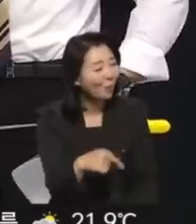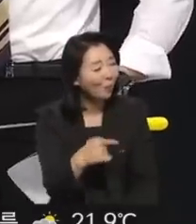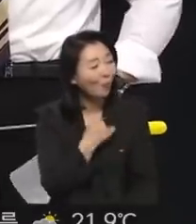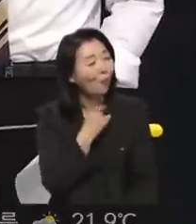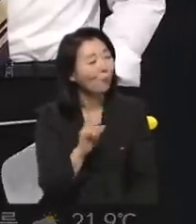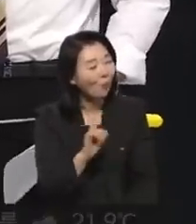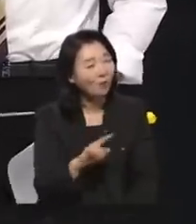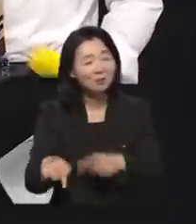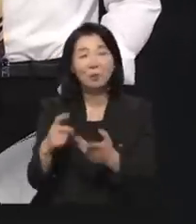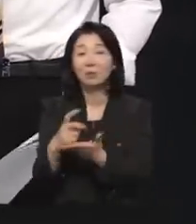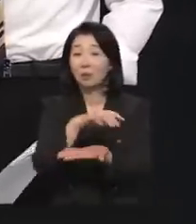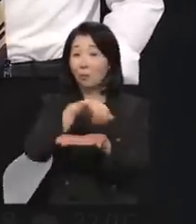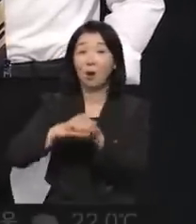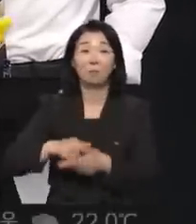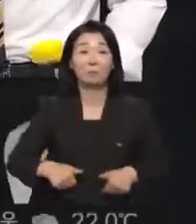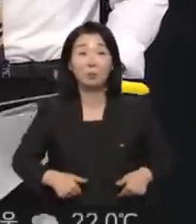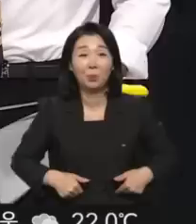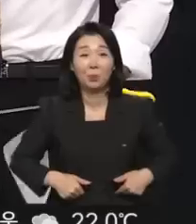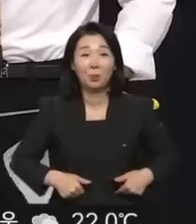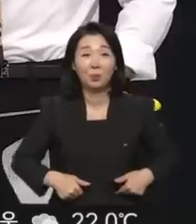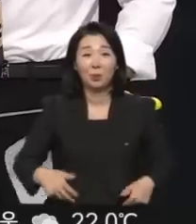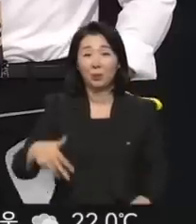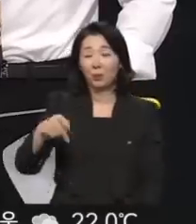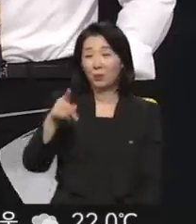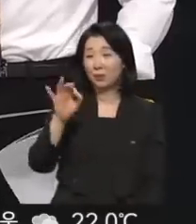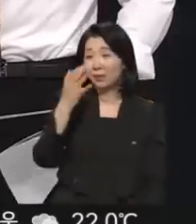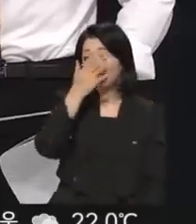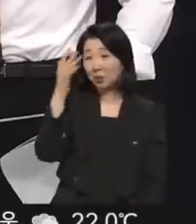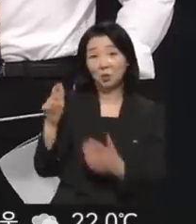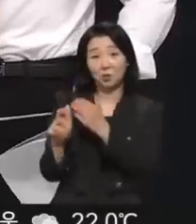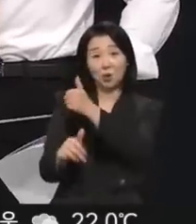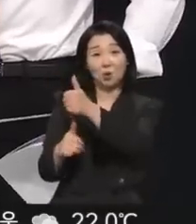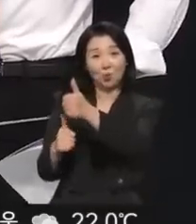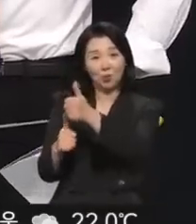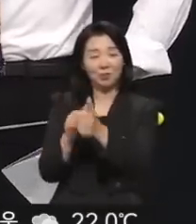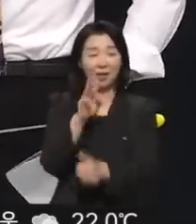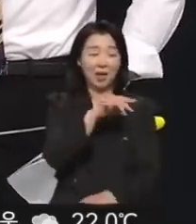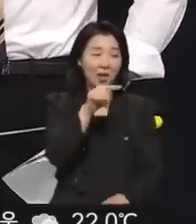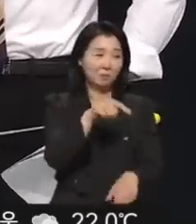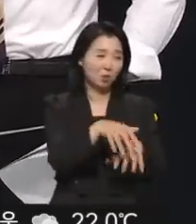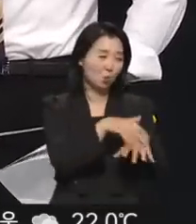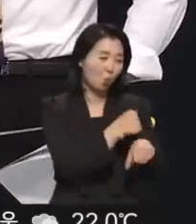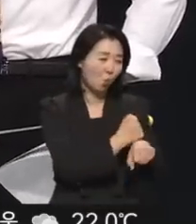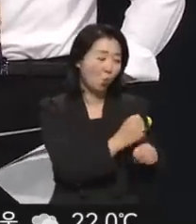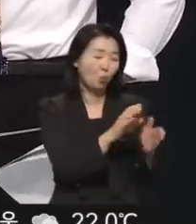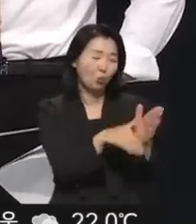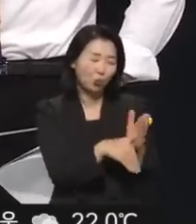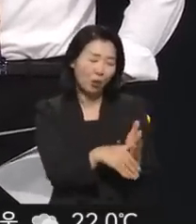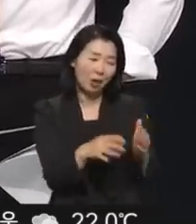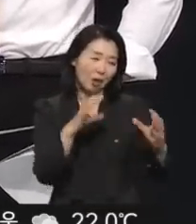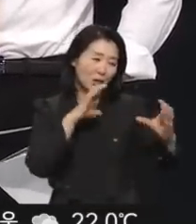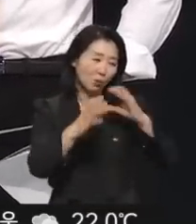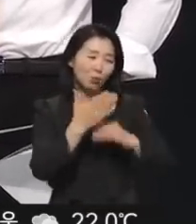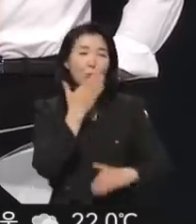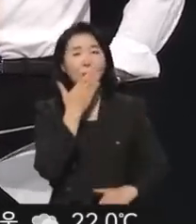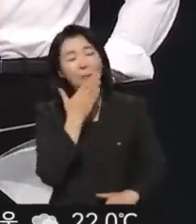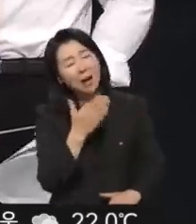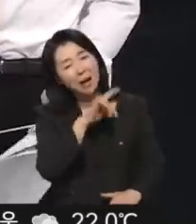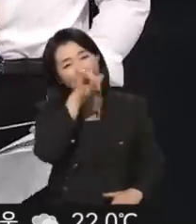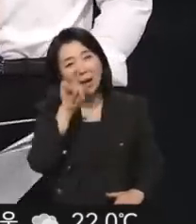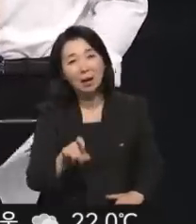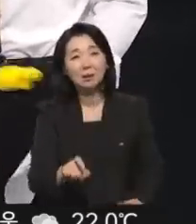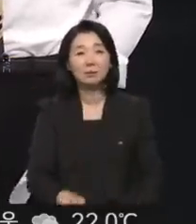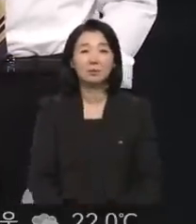반영하겠다는 취지인데요. 다만 이 장청년 최고위원과 MZ노조 사이의 소통이 원활하게 이루어질지는